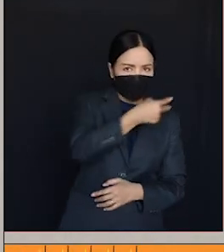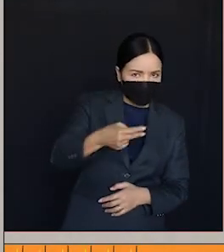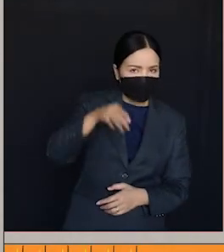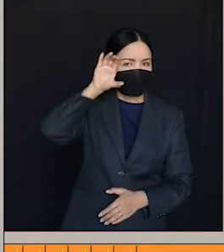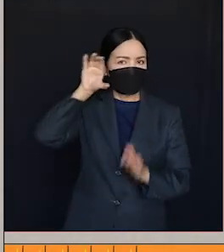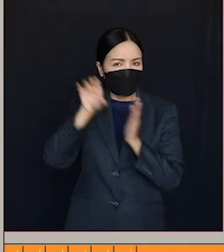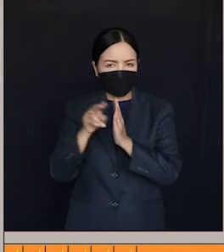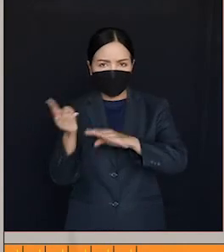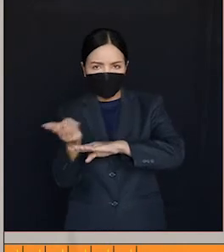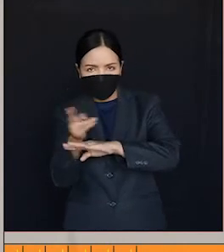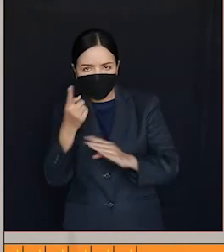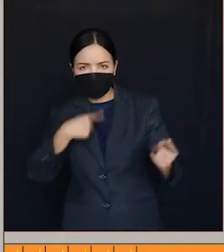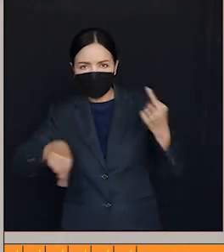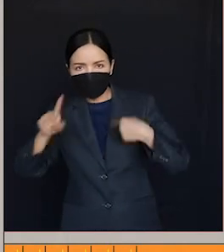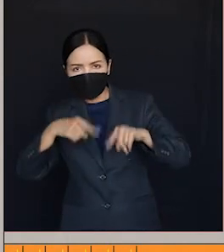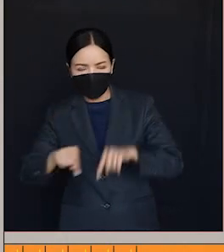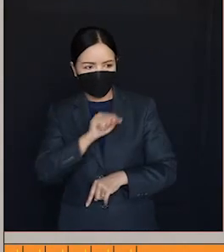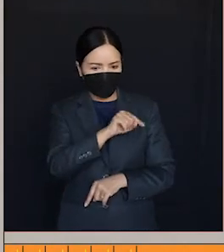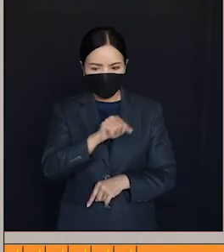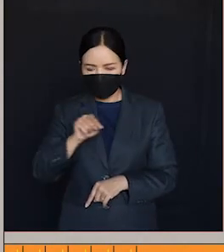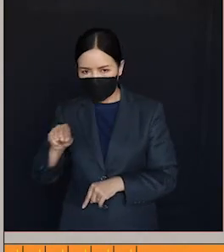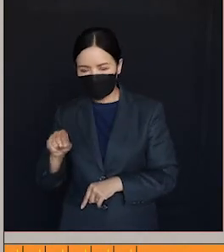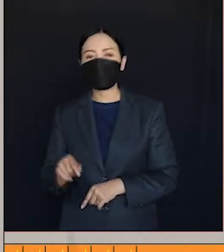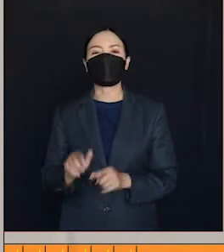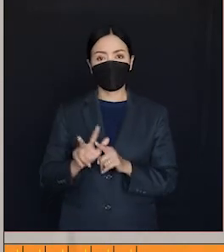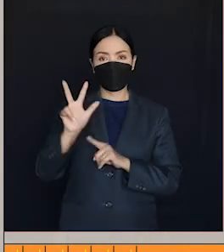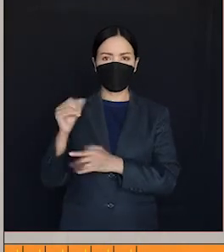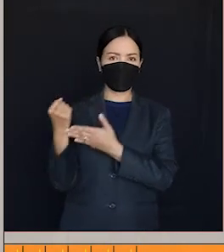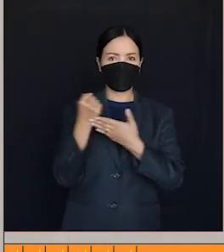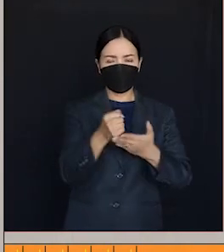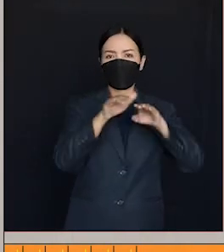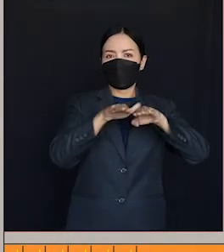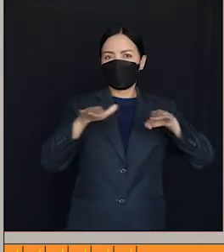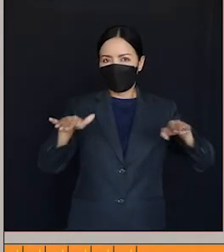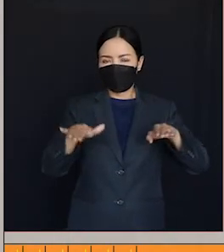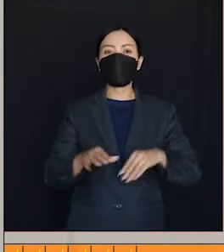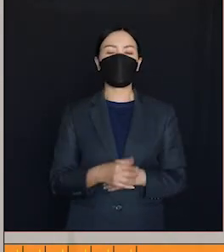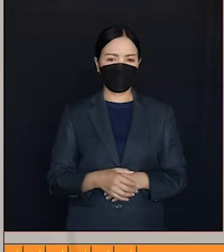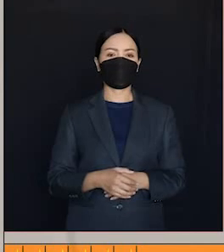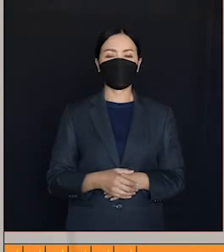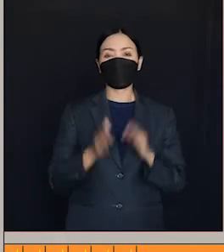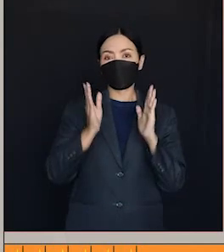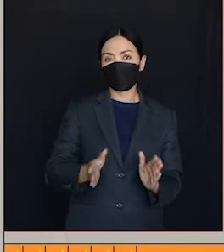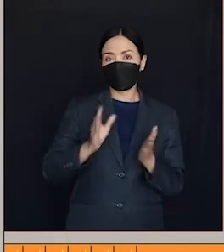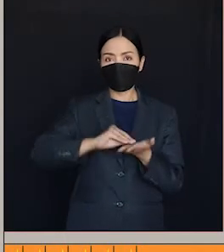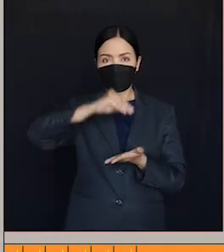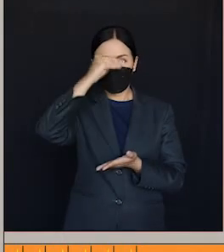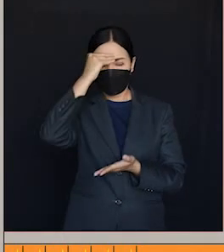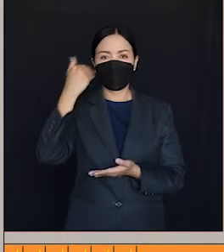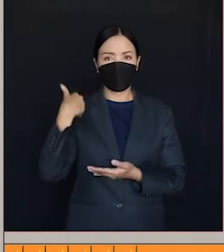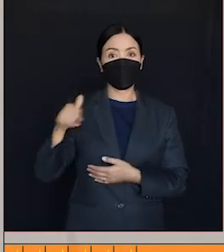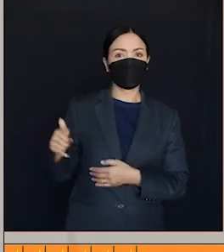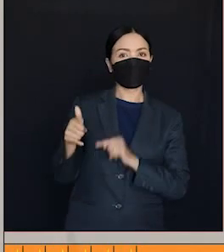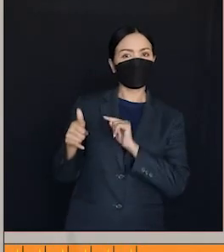ดีโอนะคะอันนี้แหละค่ะ ePub 3เข้ามาเป็นมาตรฐานนะคะเรามีนักศึกษานะคะ